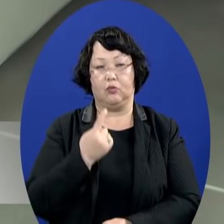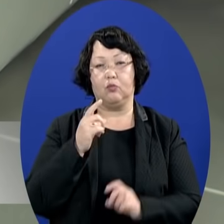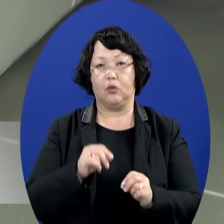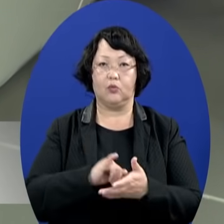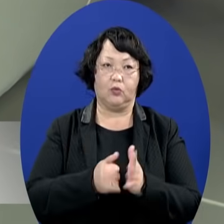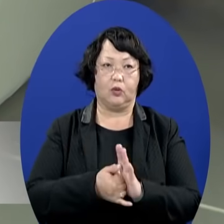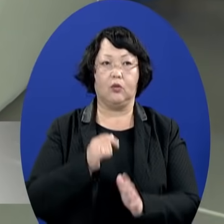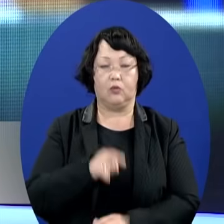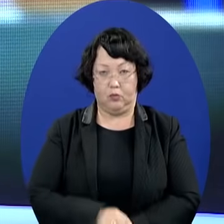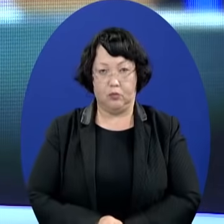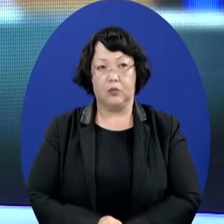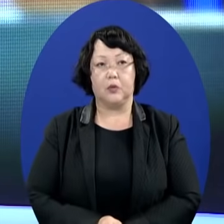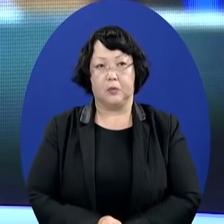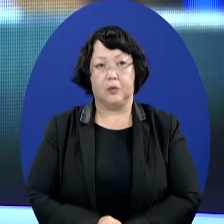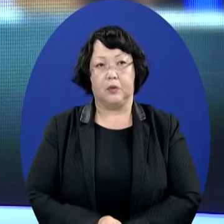хэллээ.